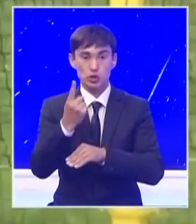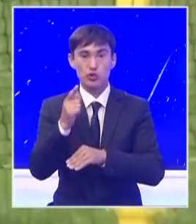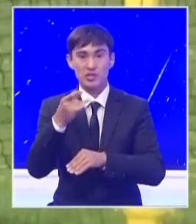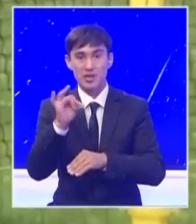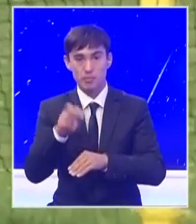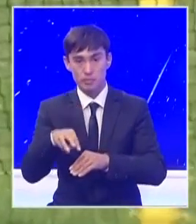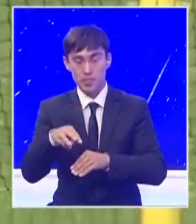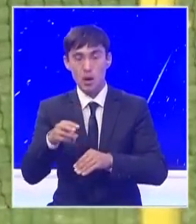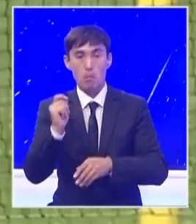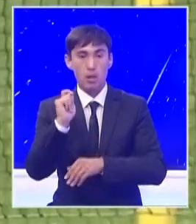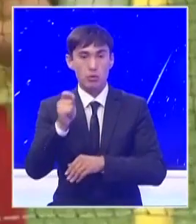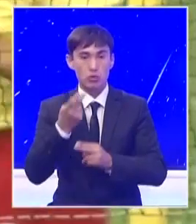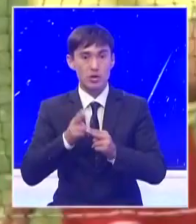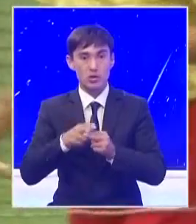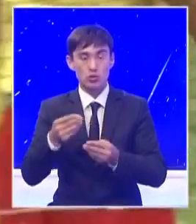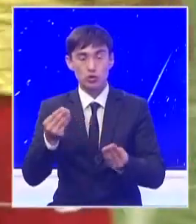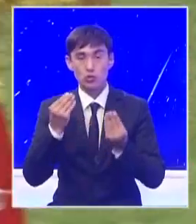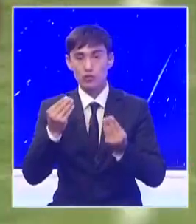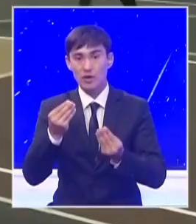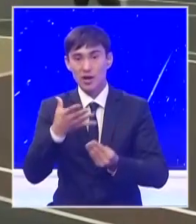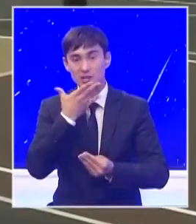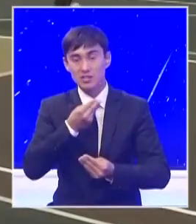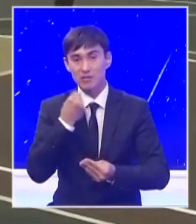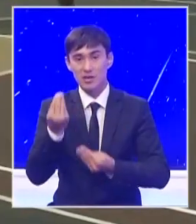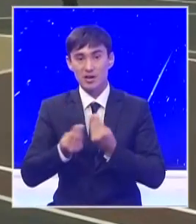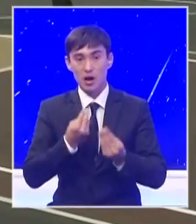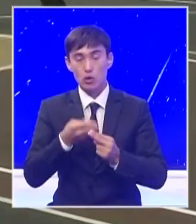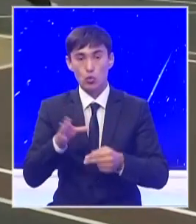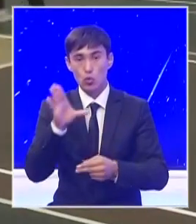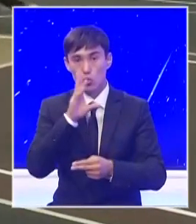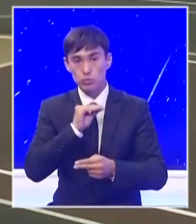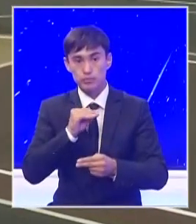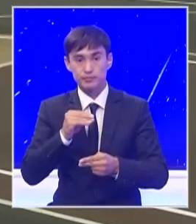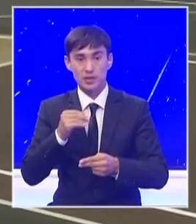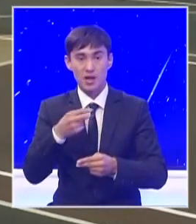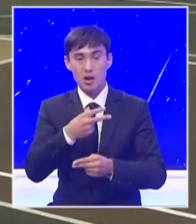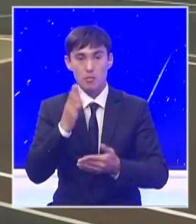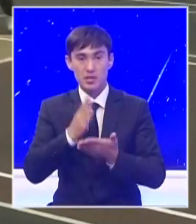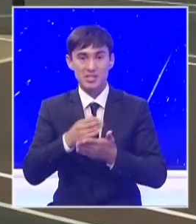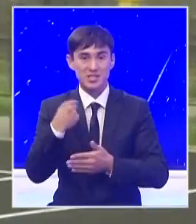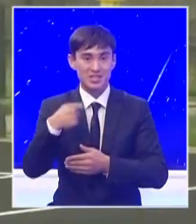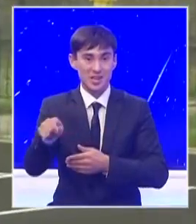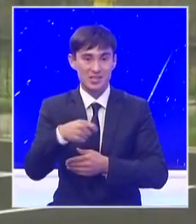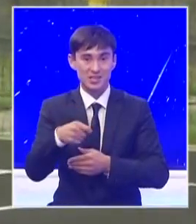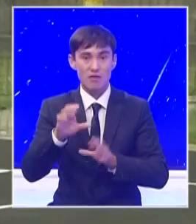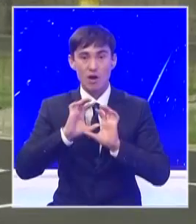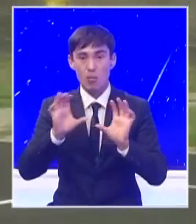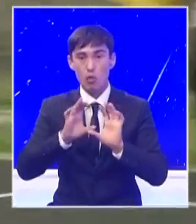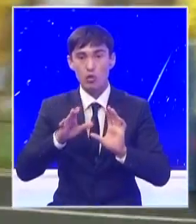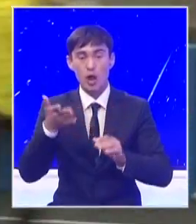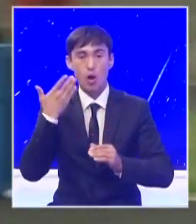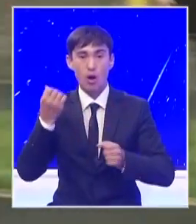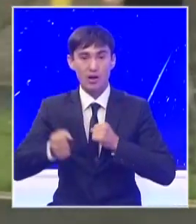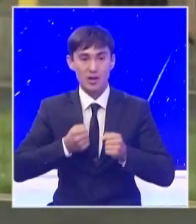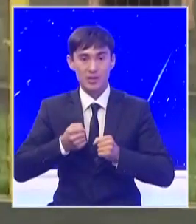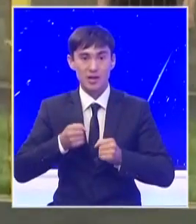гейм. Бадминтон – это очень увлекательная и красивая игра, в которой удачно сочетаются элементы тенниса, волейбола и легкой атлетики. Но